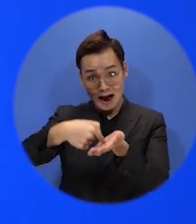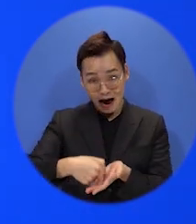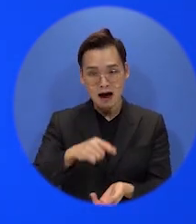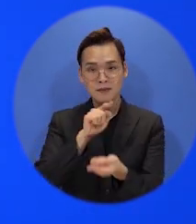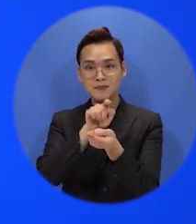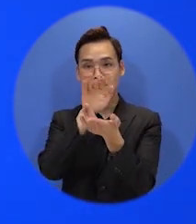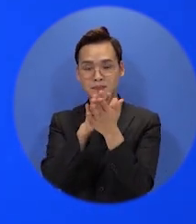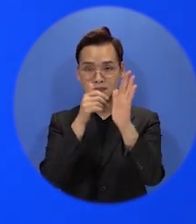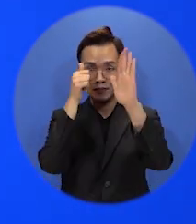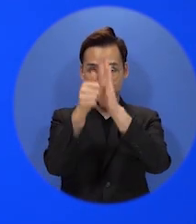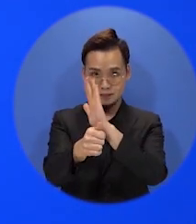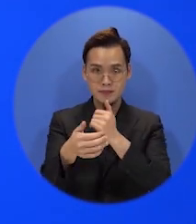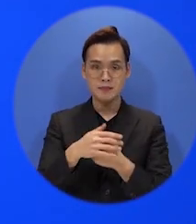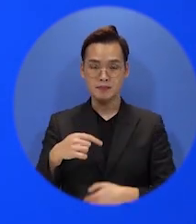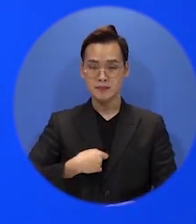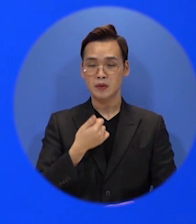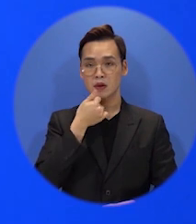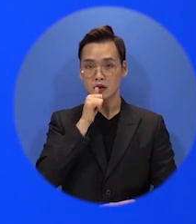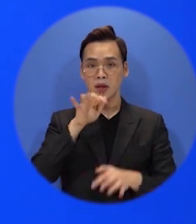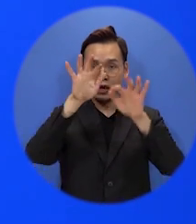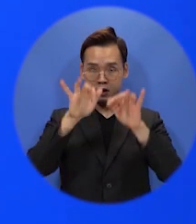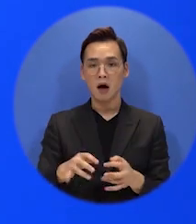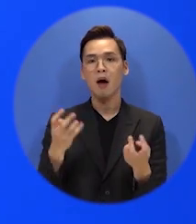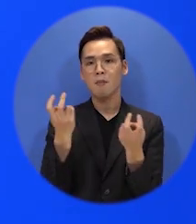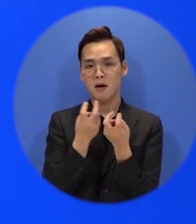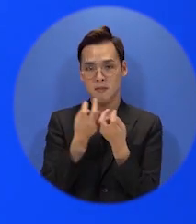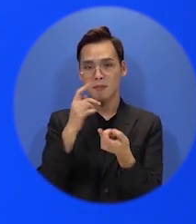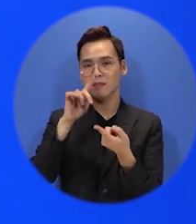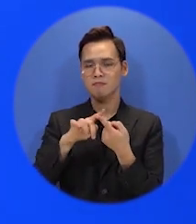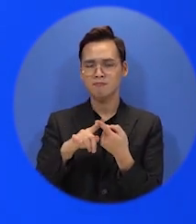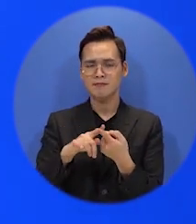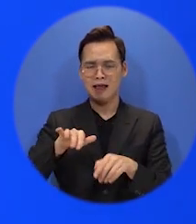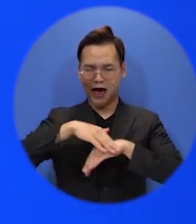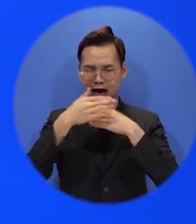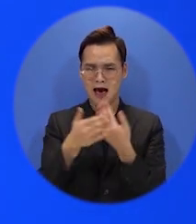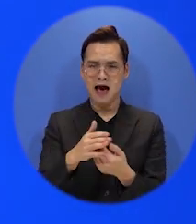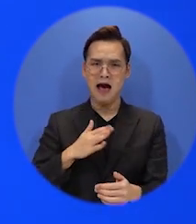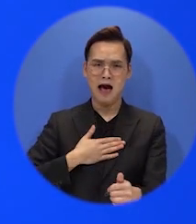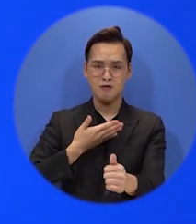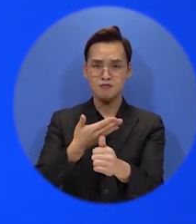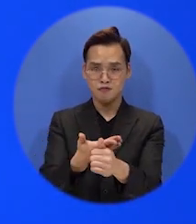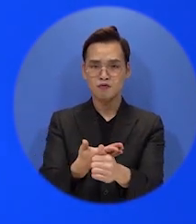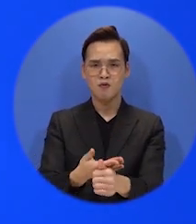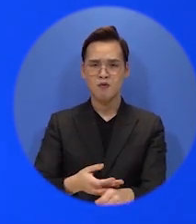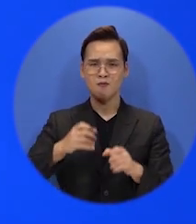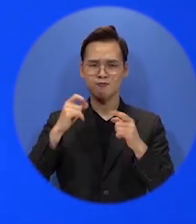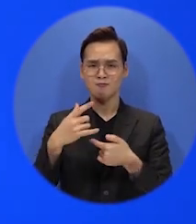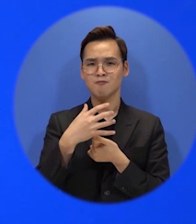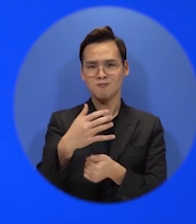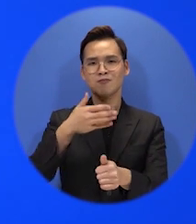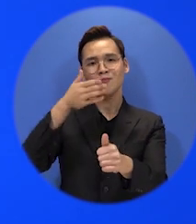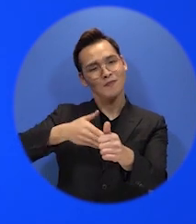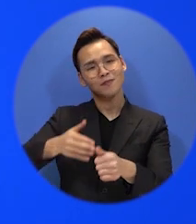하시면은 제가 직접 방문을 드려갖고 자기소개서 작성 비법에 대해서 마구마구 알려드릴 테니까요. 그 기회에 꼭 한번 활용해